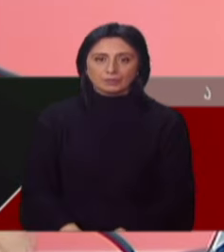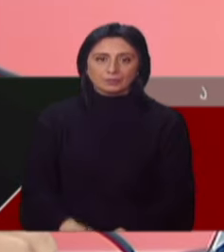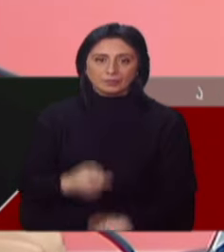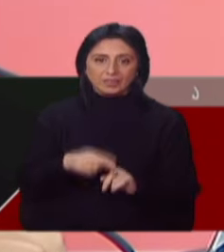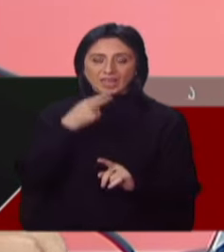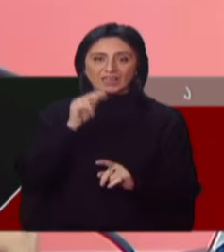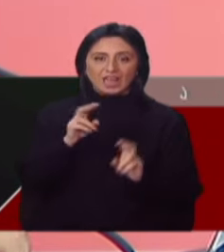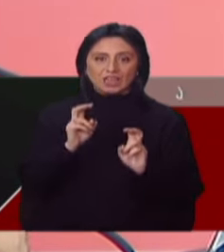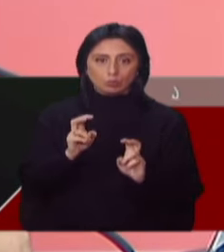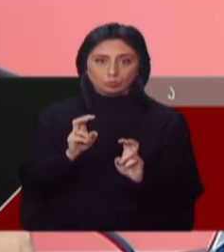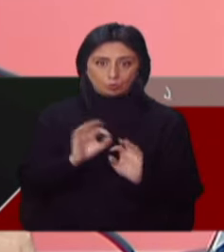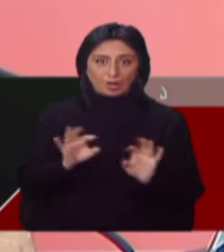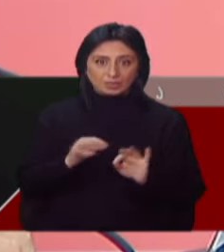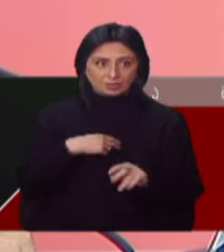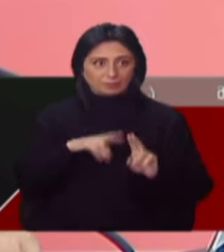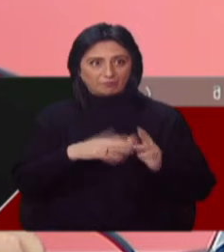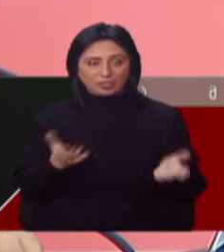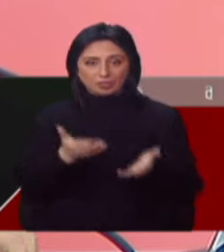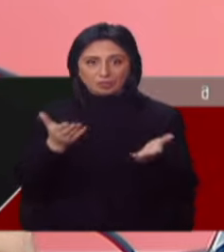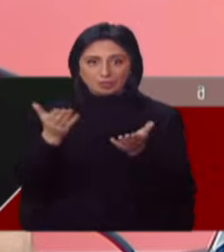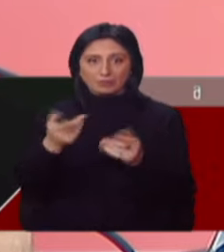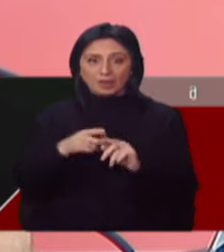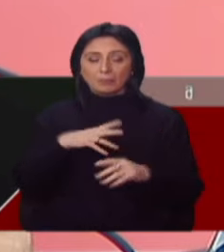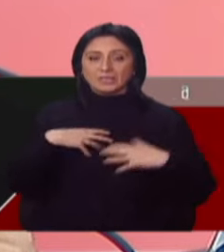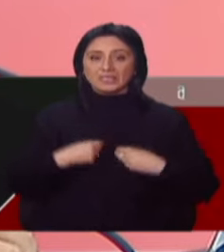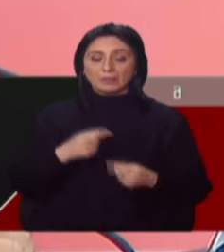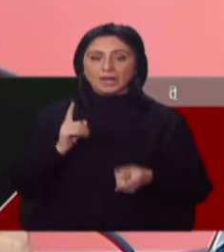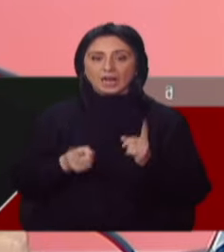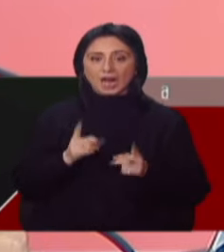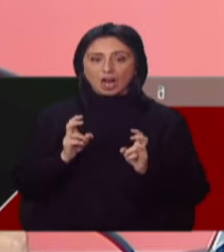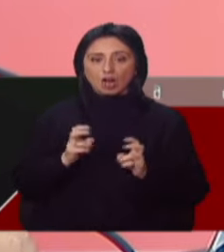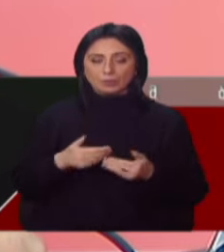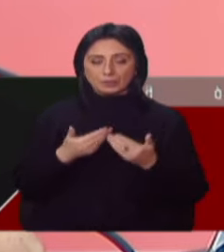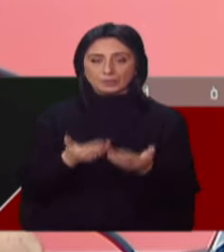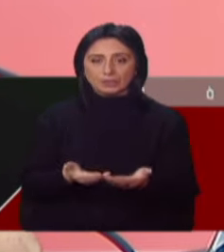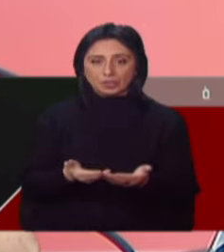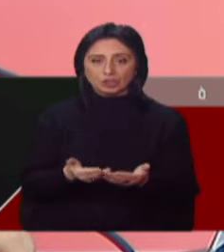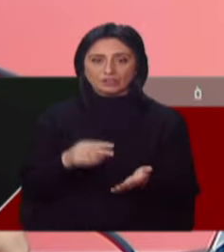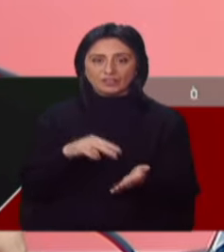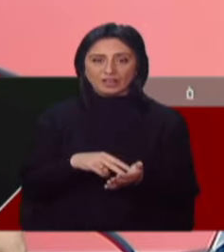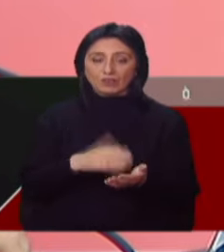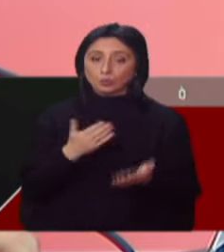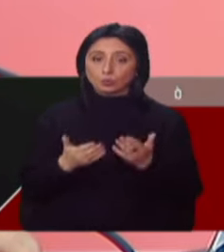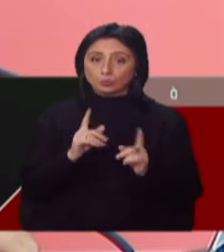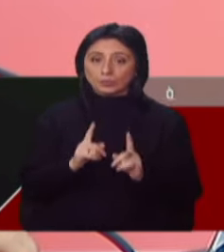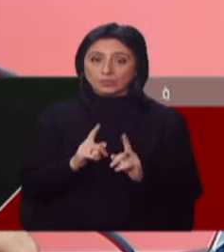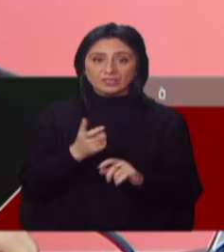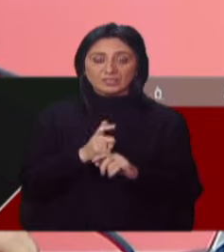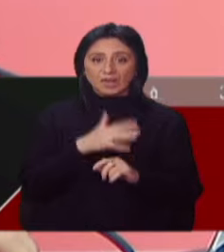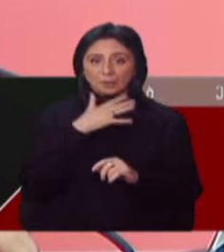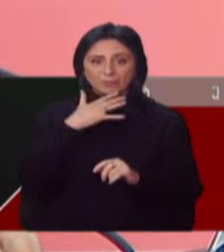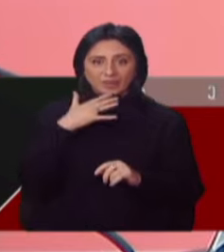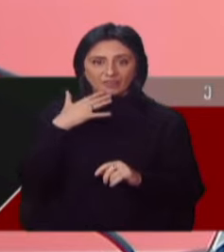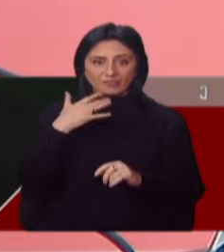ერთგვარ დანაშაულად აცხადებენ. აი ამ სამწუხარო რეალობის წინაშე ვდგავართ, თუმცა ძალიან